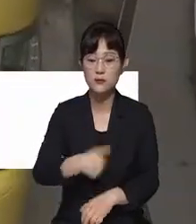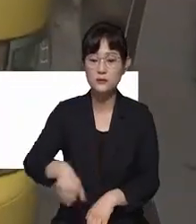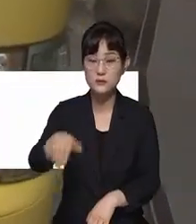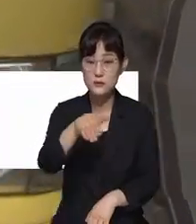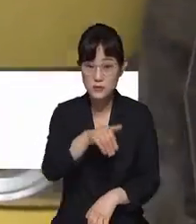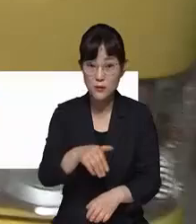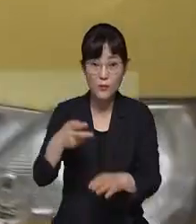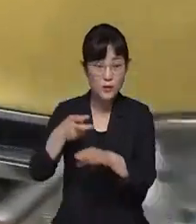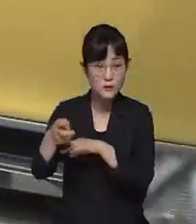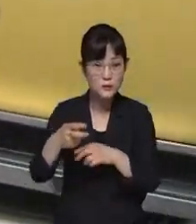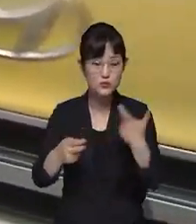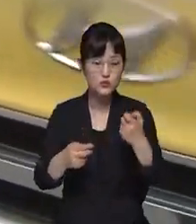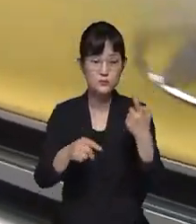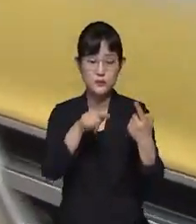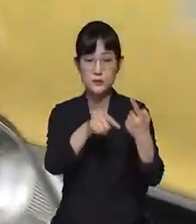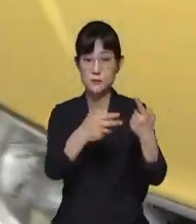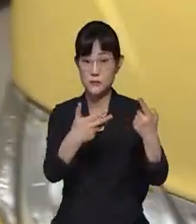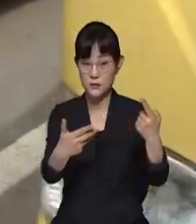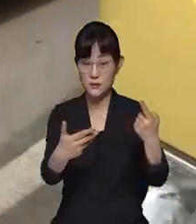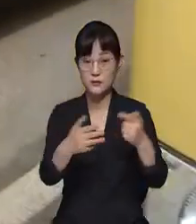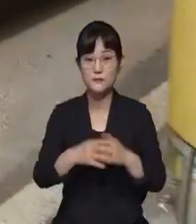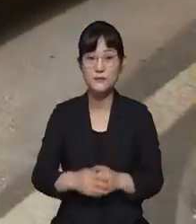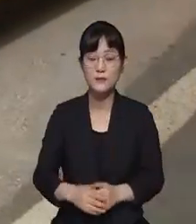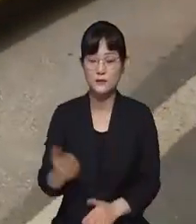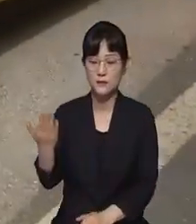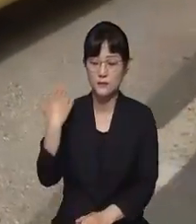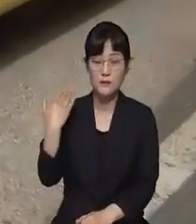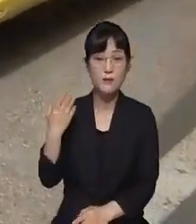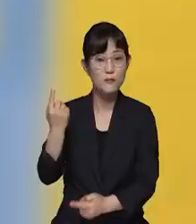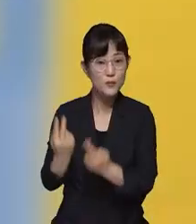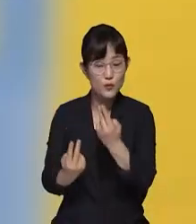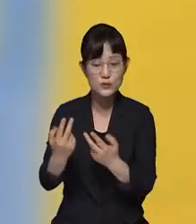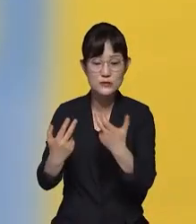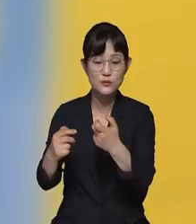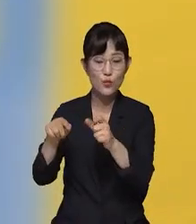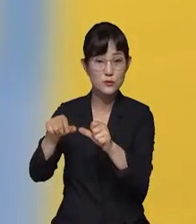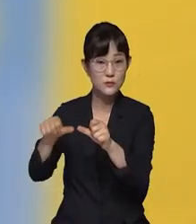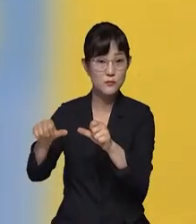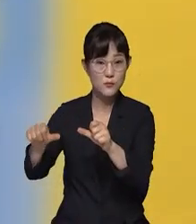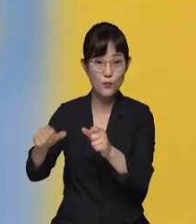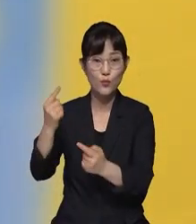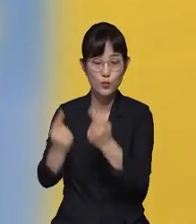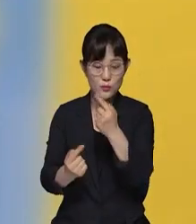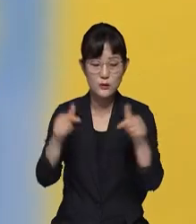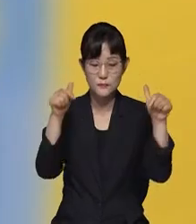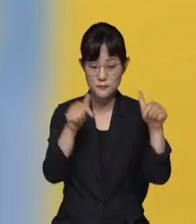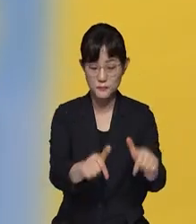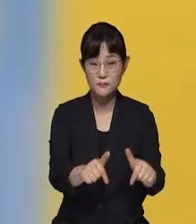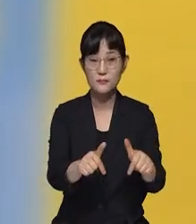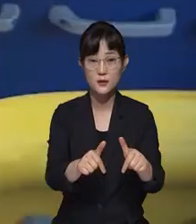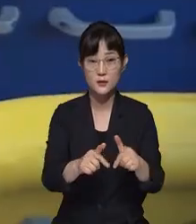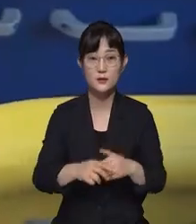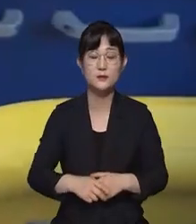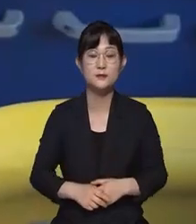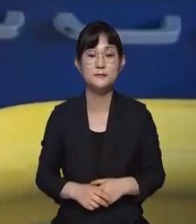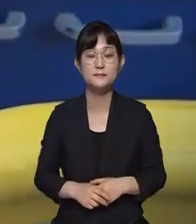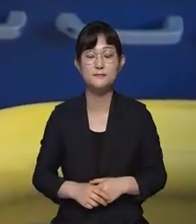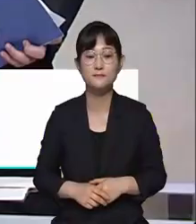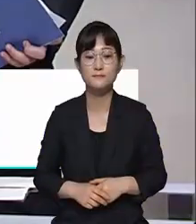어린이 통학버스의 61.8%로 지난해 75.7%에 비해 소폭 감소했습니다.